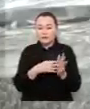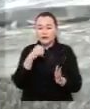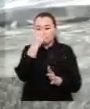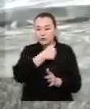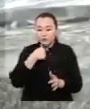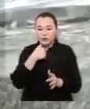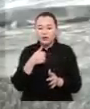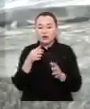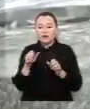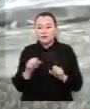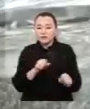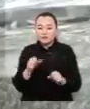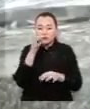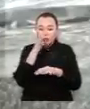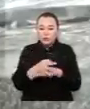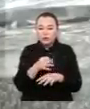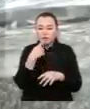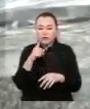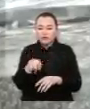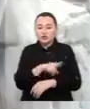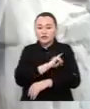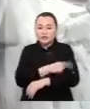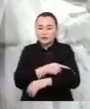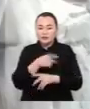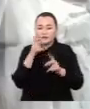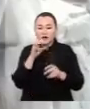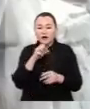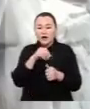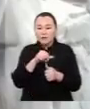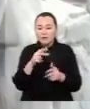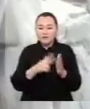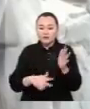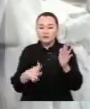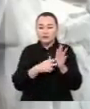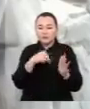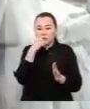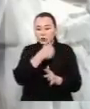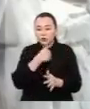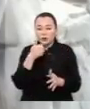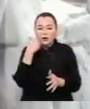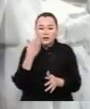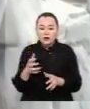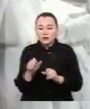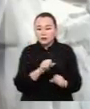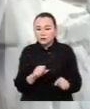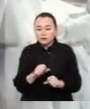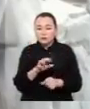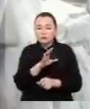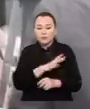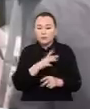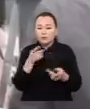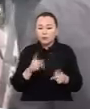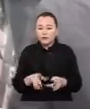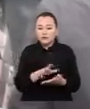1939 года. Сейсмологи говорят, что оно даже сильнее бедствия в Армении в 1988 году, когда подземные толчки